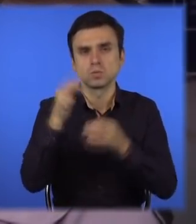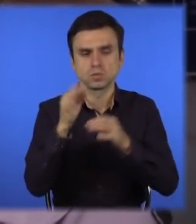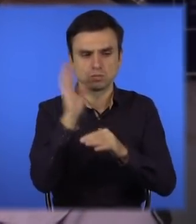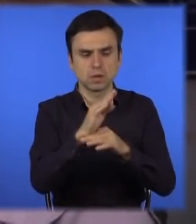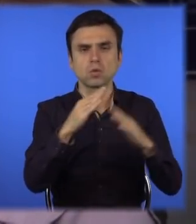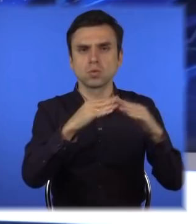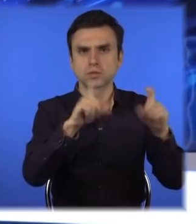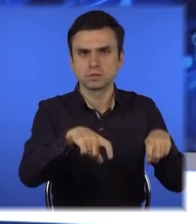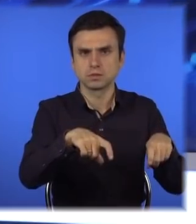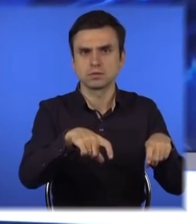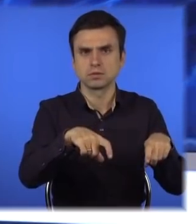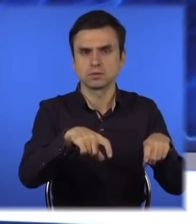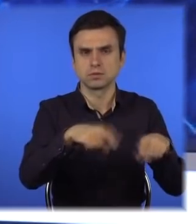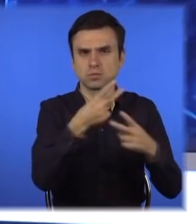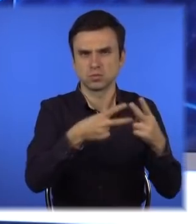справи.